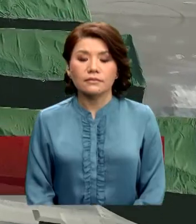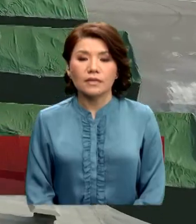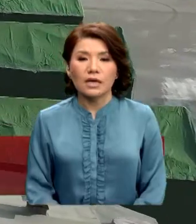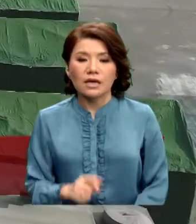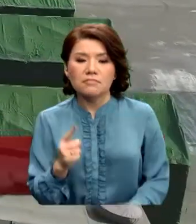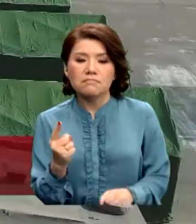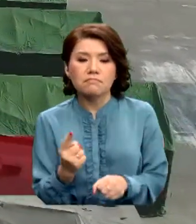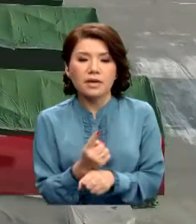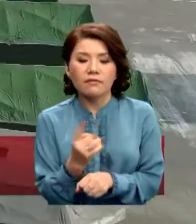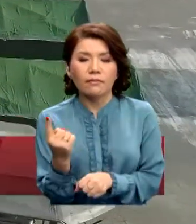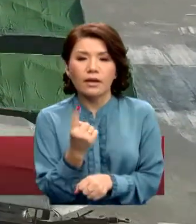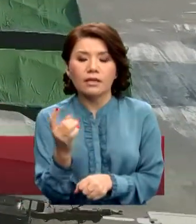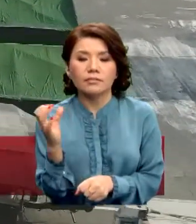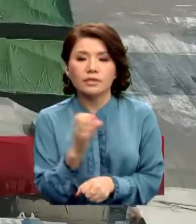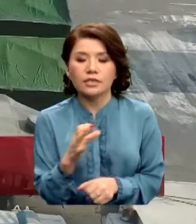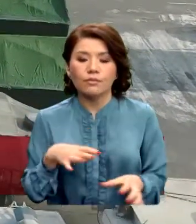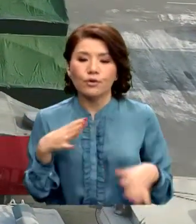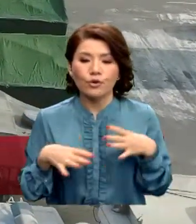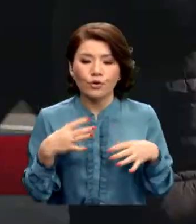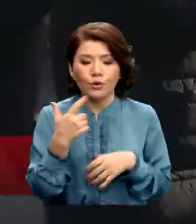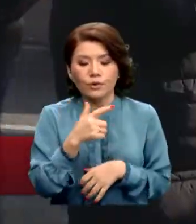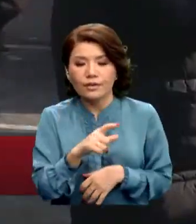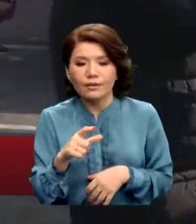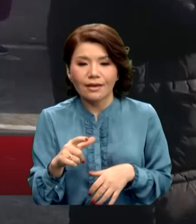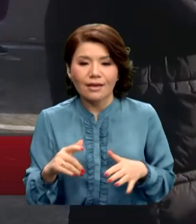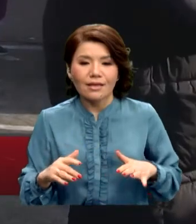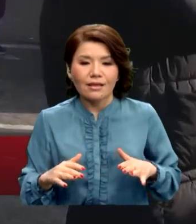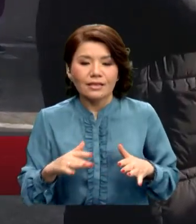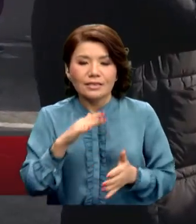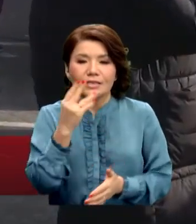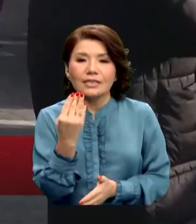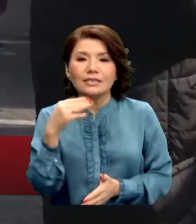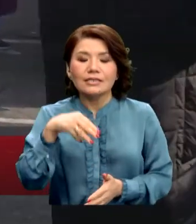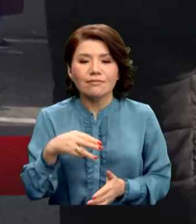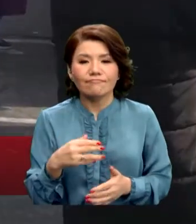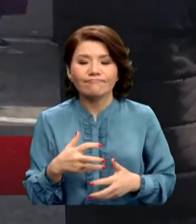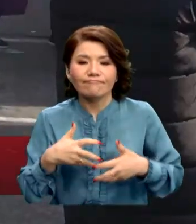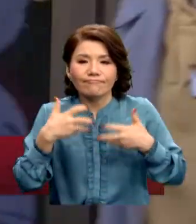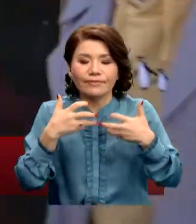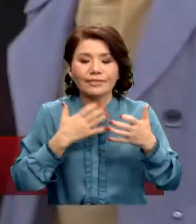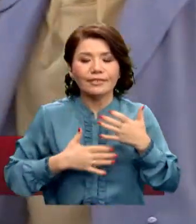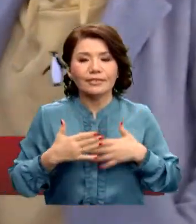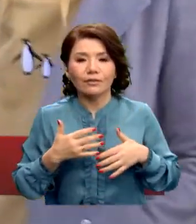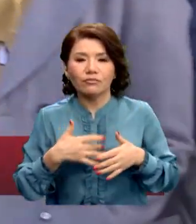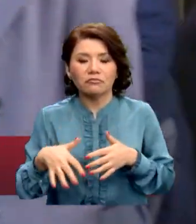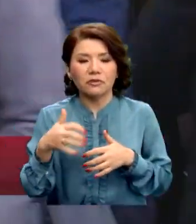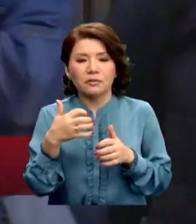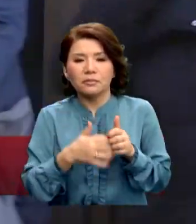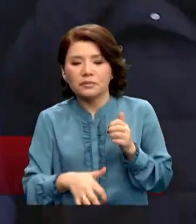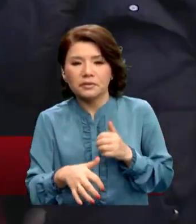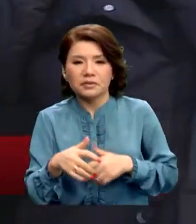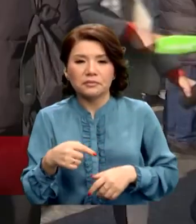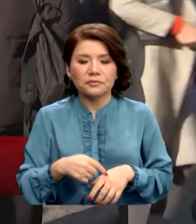Это первые минуты сейсмотренировки. Горожане выходят из торгового центра еще в приподнятом настроении. По лицам видно, что никто из алматинцев